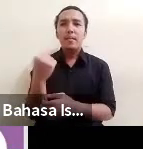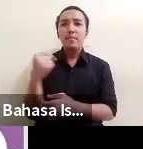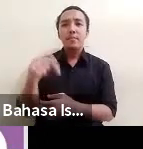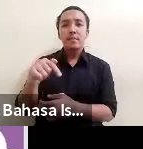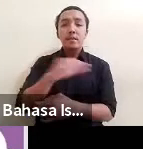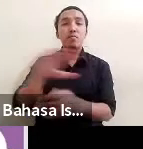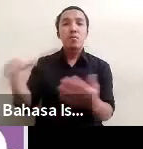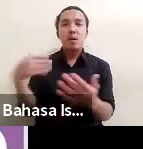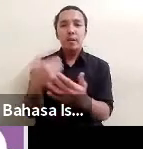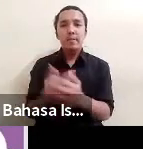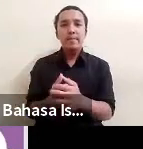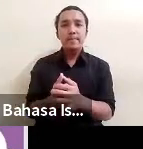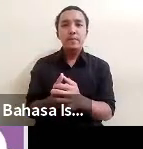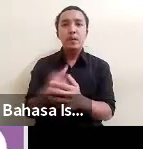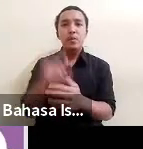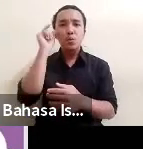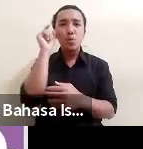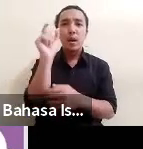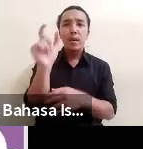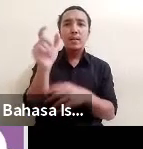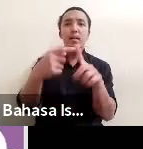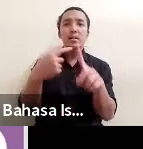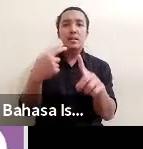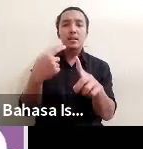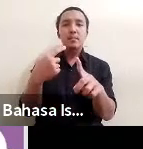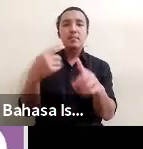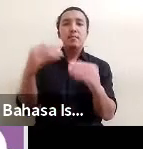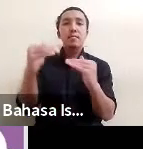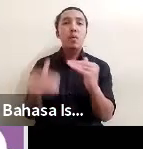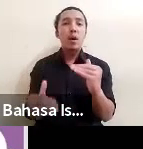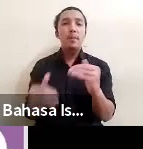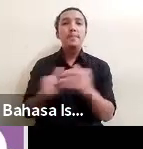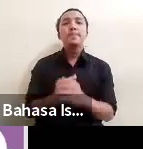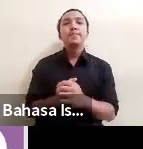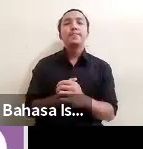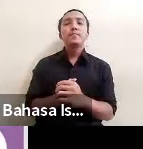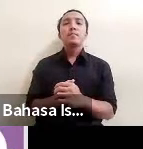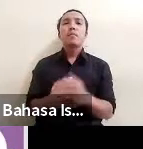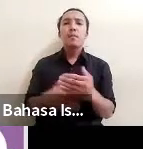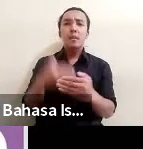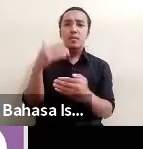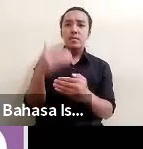dari usulan dari bawah. Itu, Pak. Kemudian